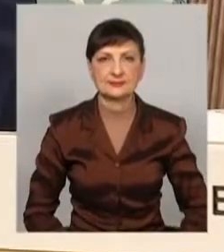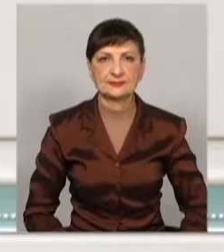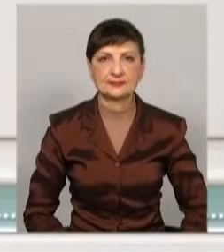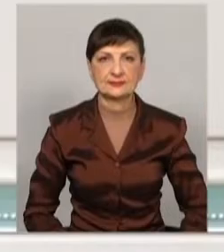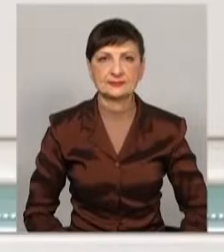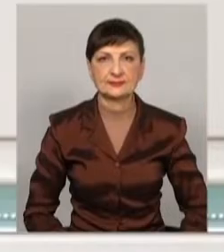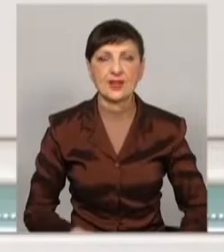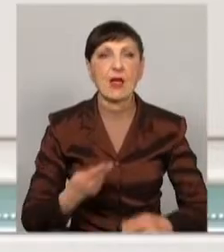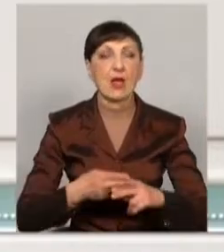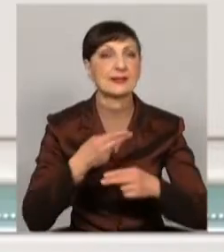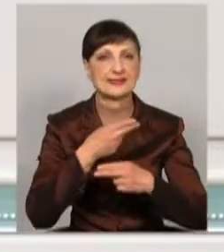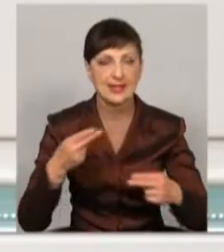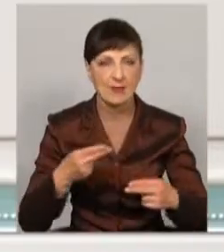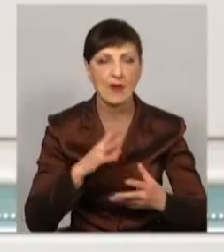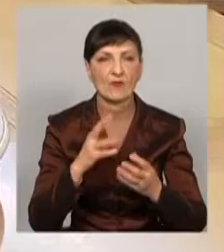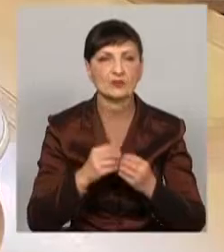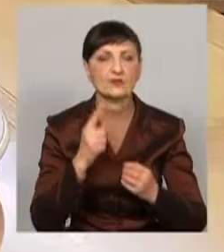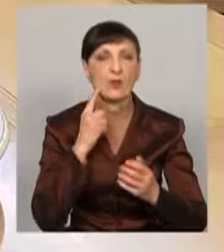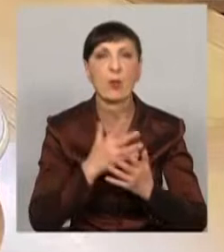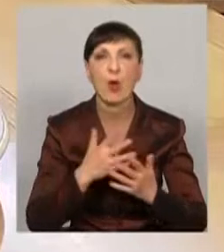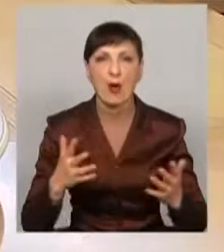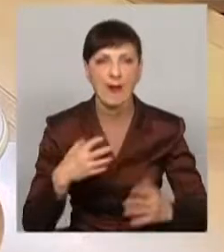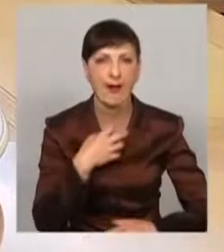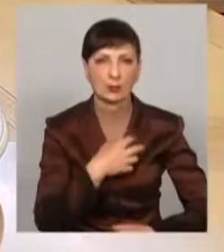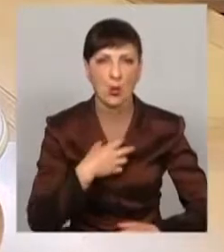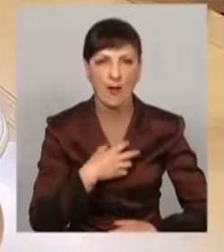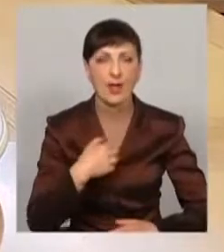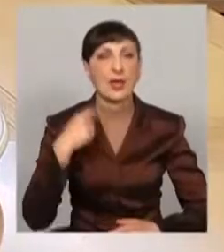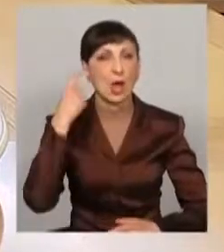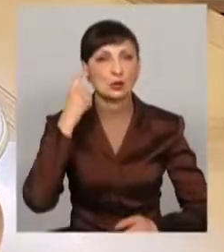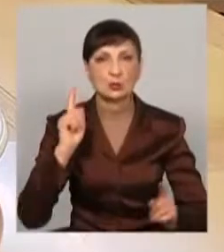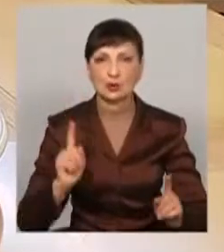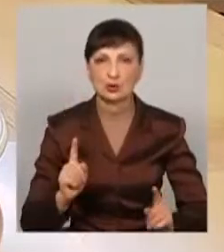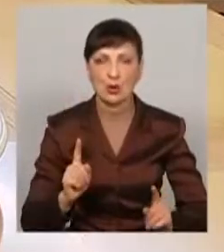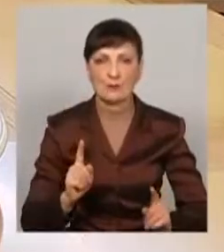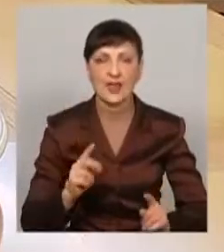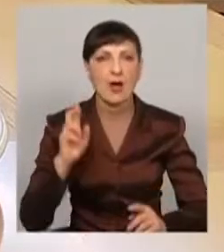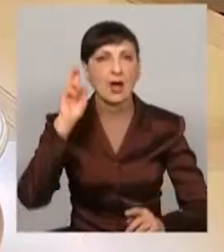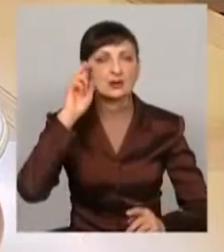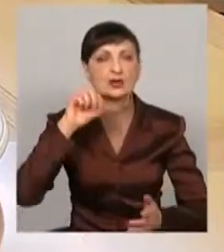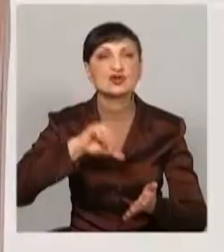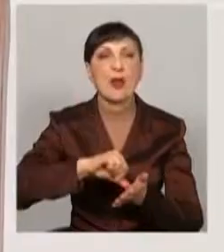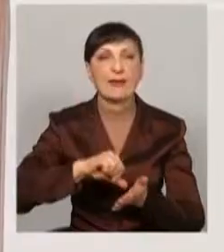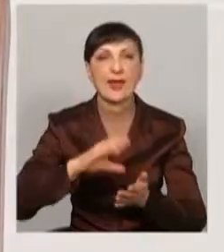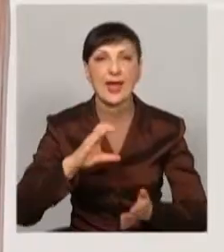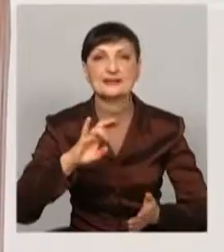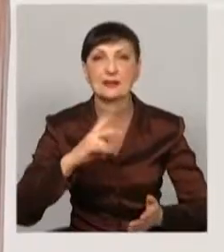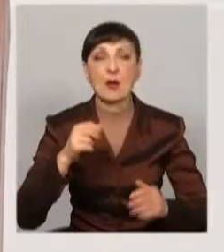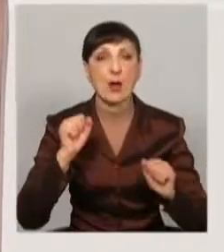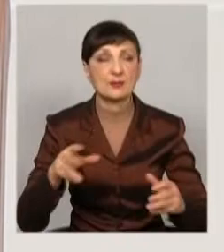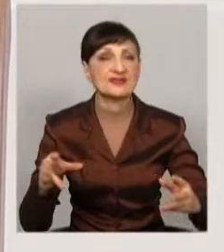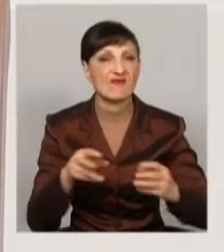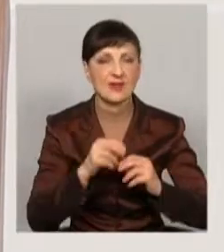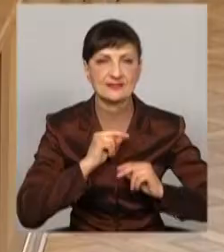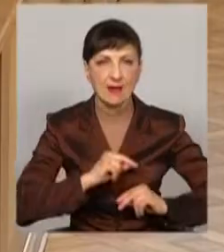Вообще эта тема становится все более актуальной. Я полагаю, что государства-члены СНГ могли бы совместно работать